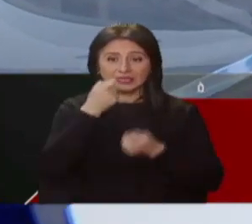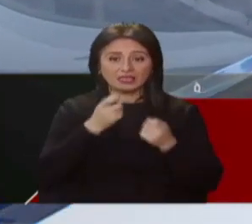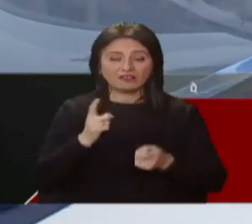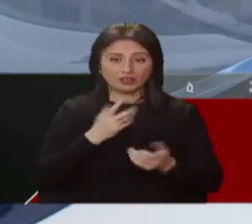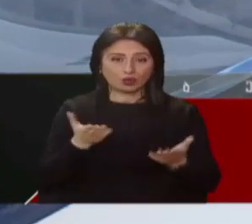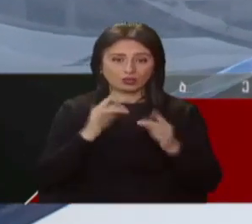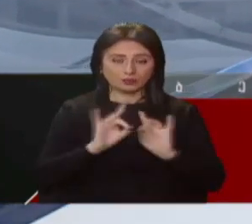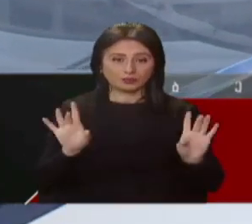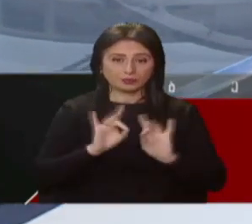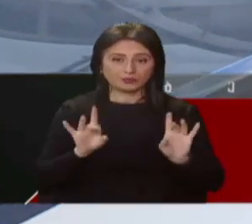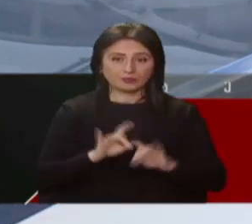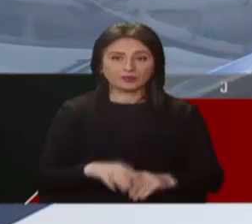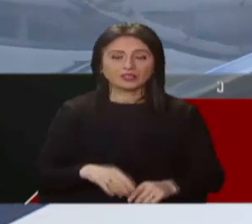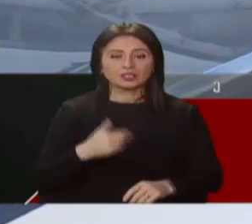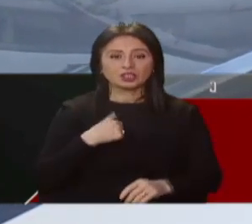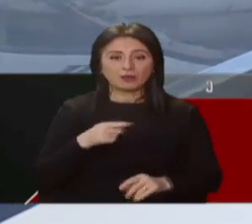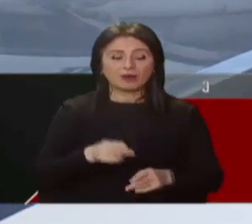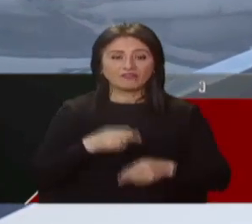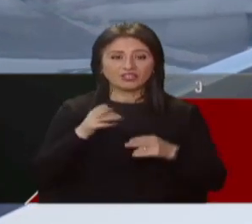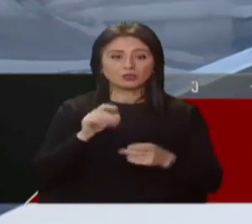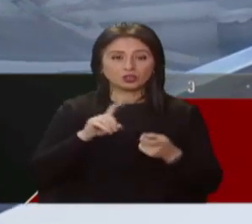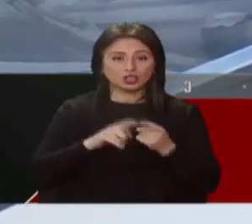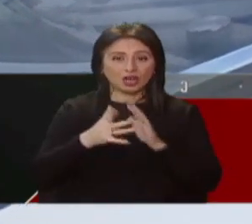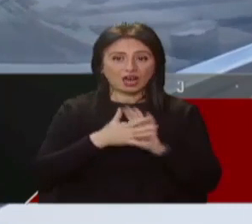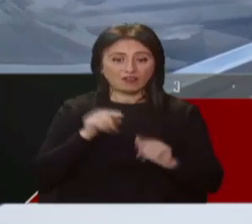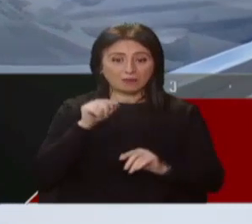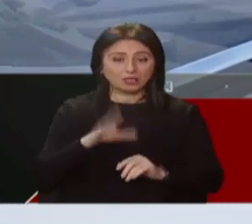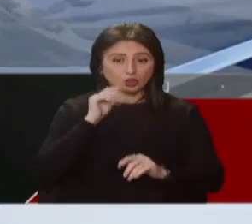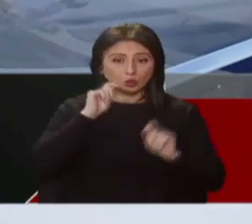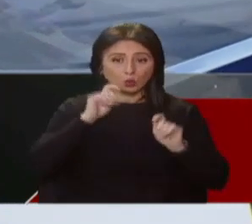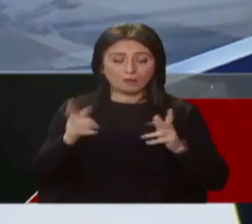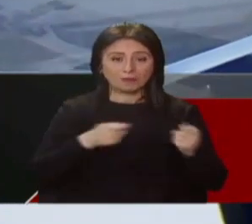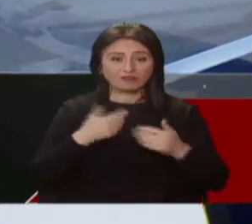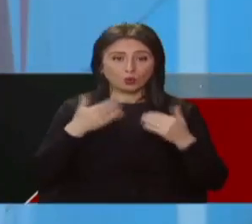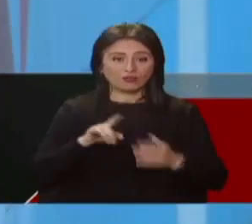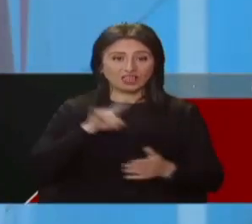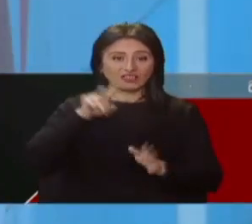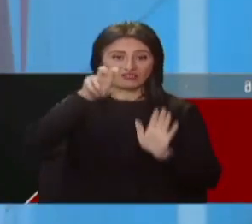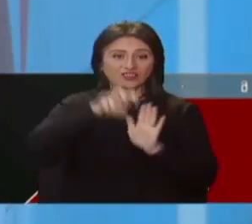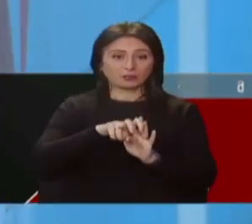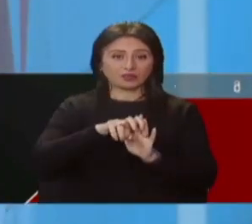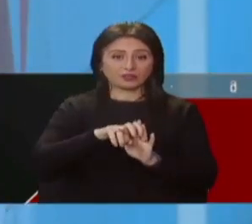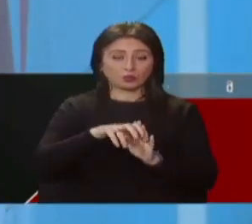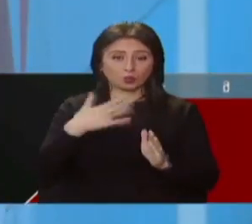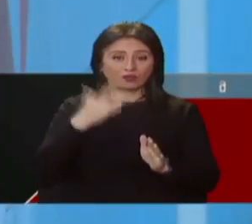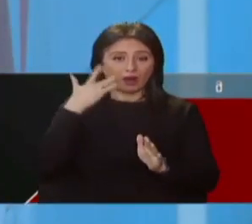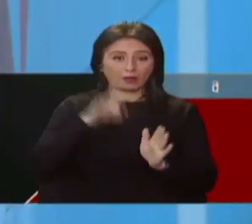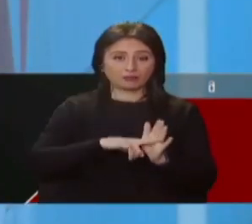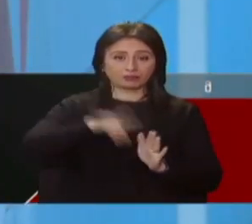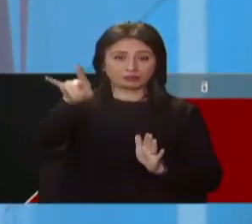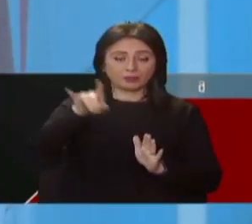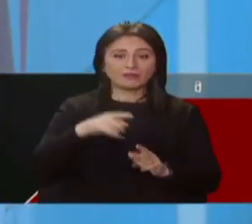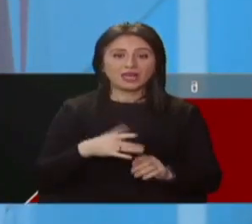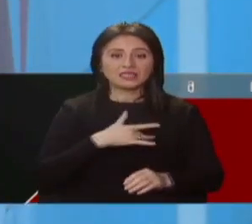ველოდები ჩვენგან. დიახმარია, ჩვენ ამ ვიზიტის შესახებ გავიგეთ მაშინ, როცა უკრაინის პრეზიდენტი უკვე თვითმფრინავში იჯდა და ამერიკისკენ